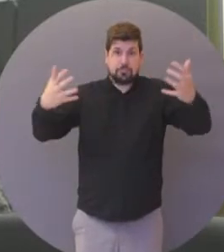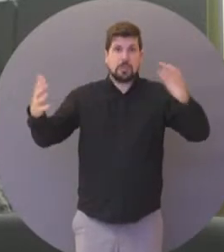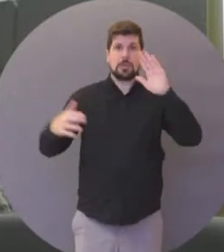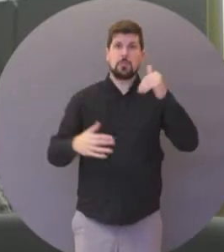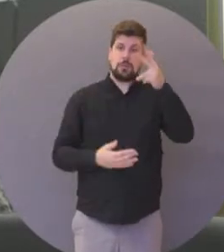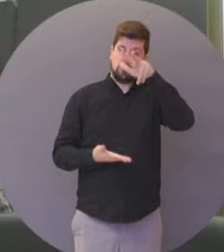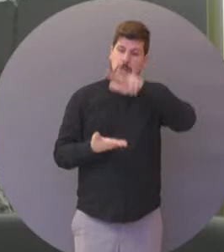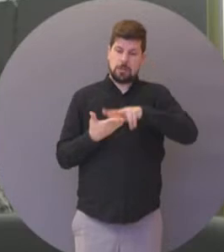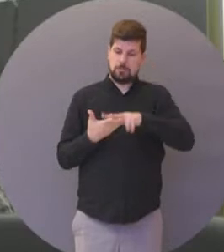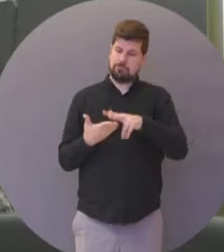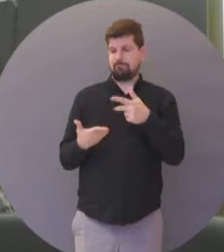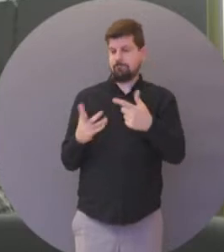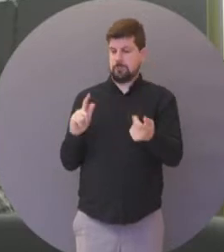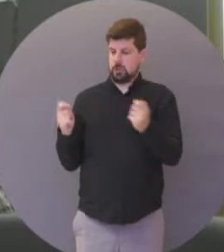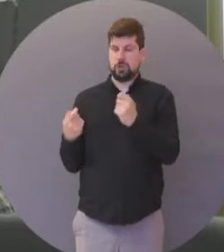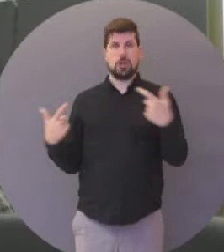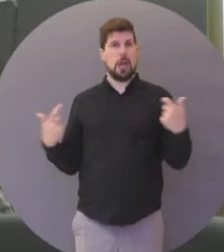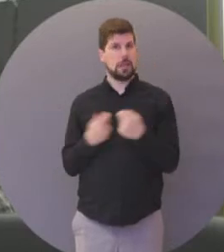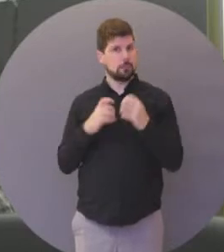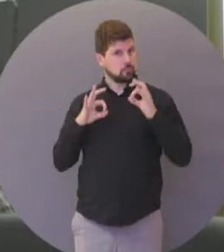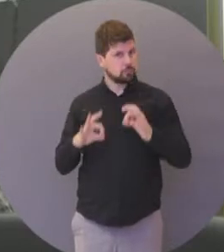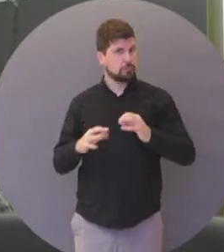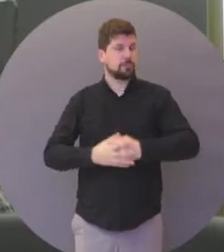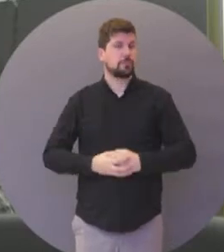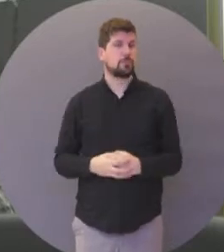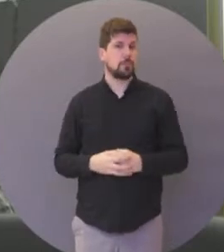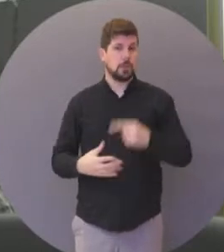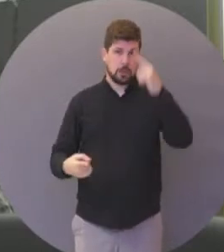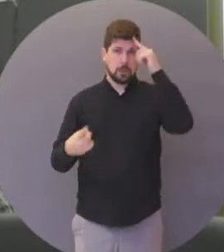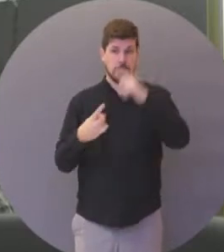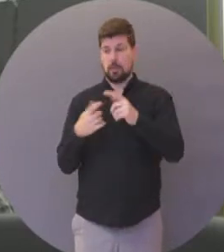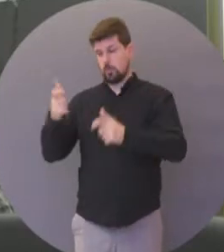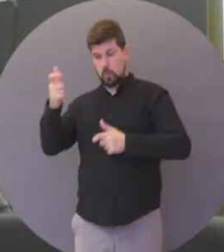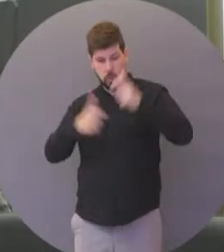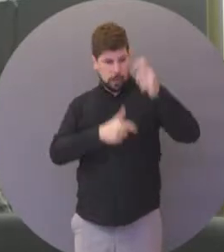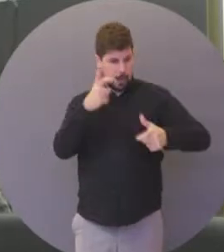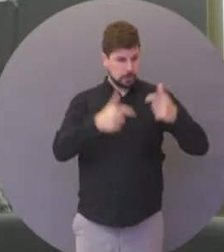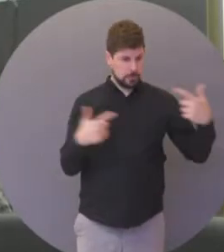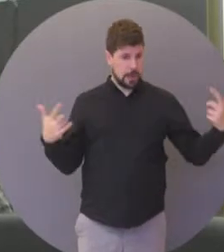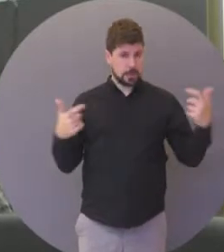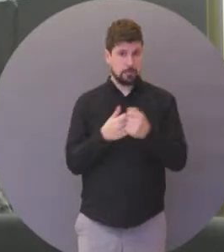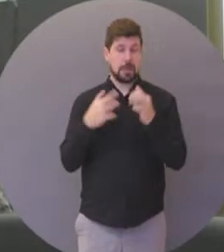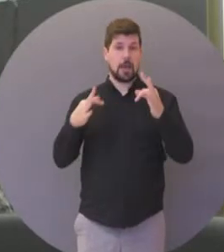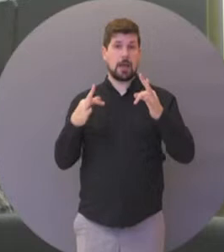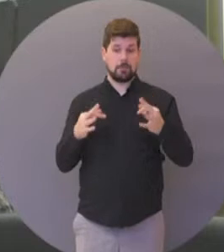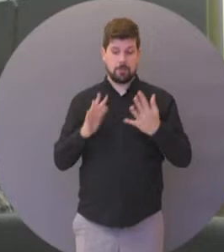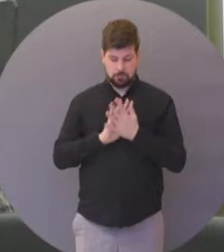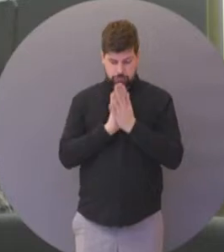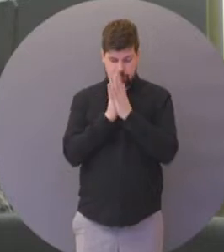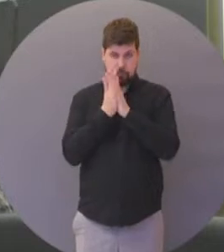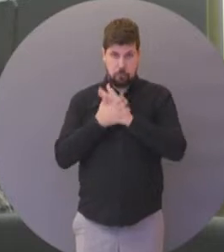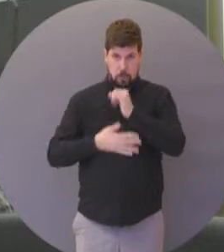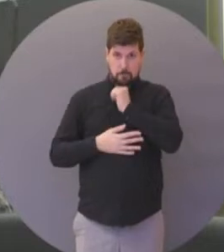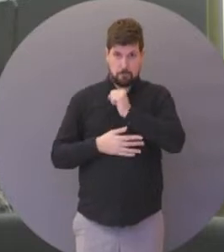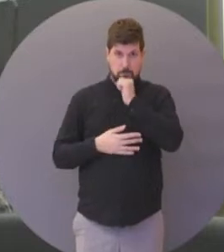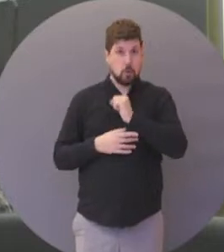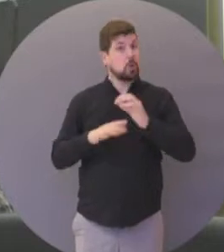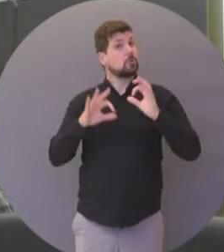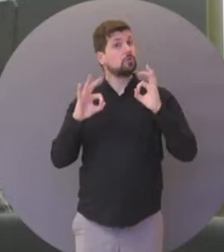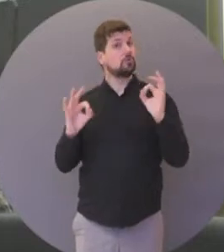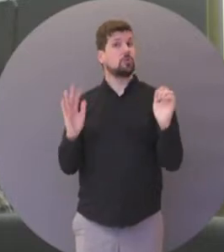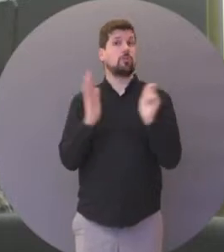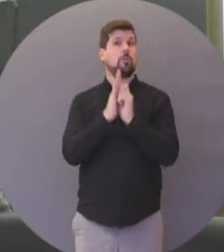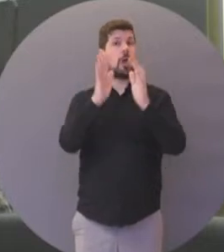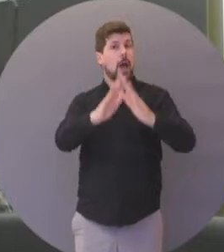logements cette thématique de l'adaptation de l'urbanisme et de l'habitat aux enjeux du vieillissement sera d'ailleurs abordé lors des